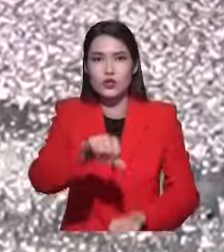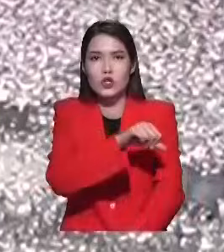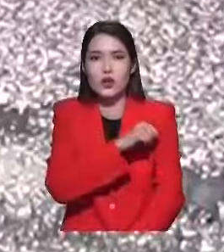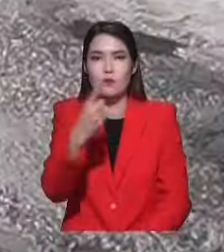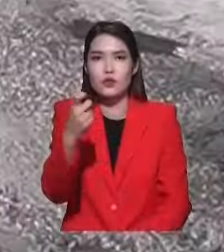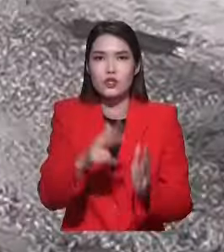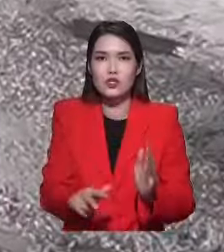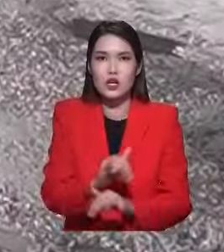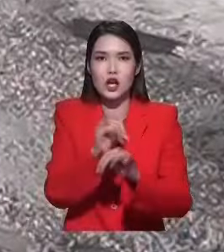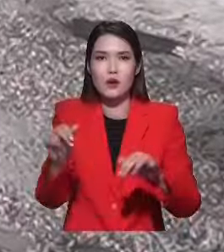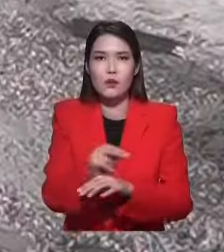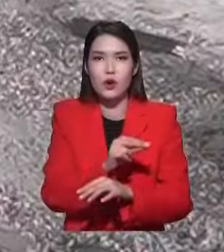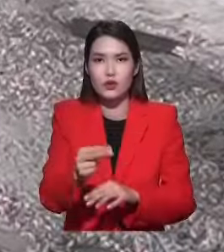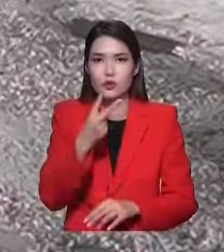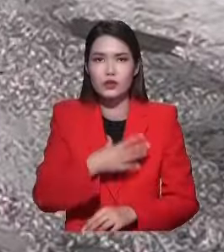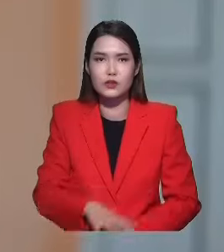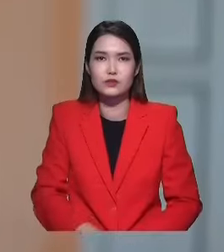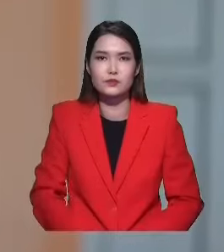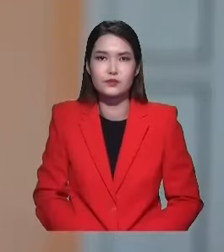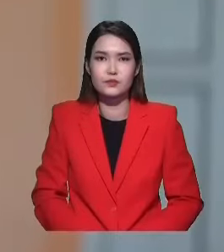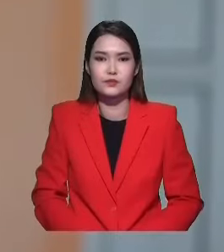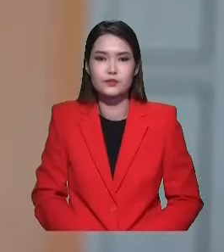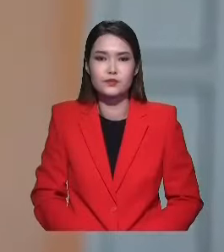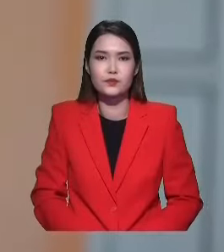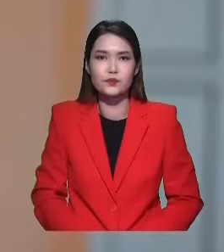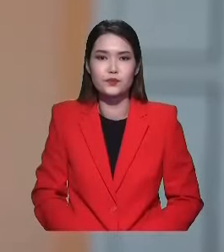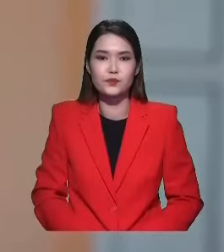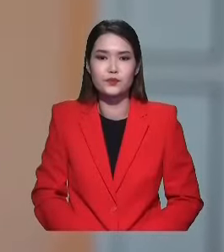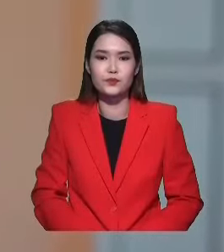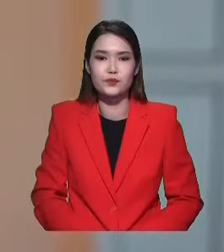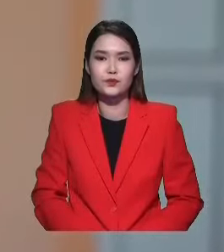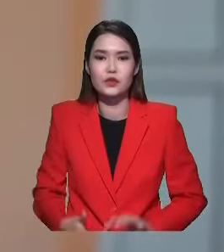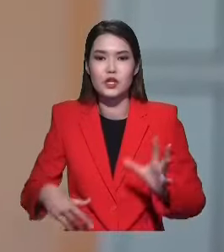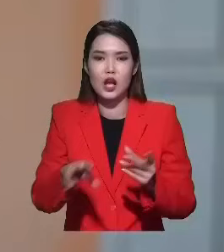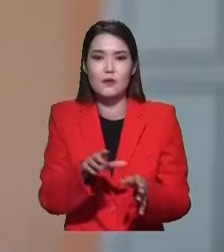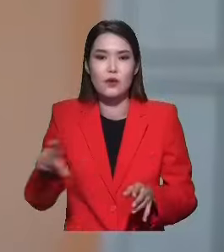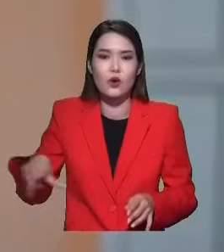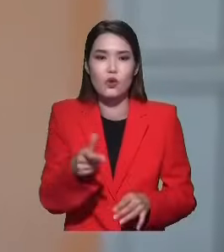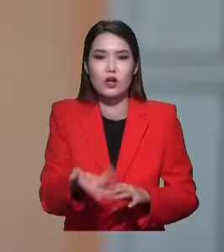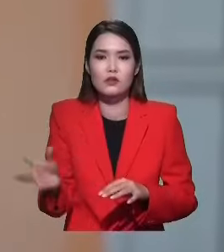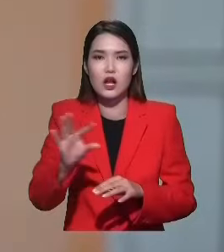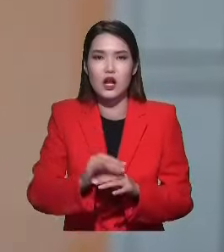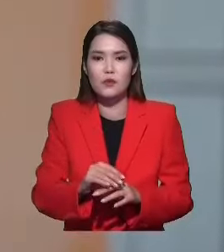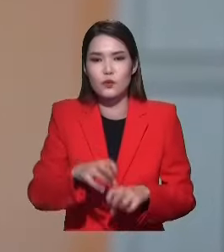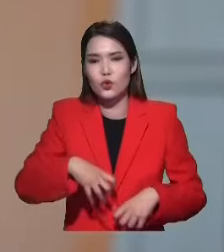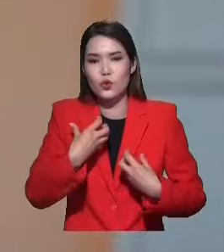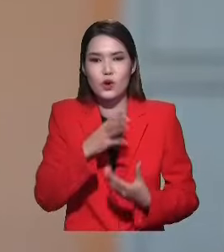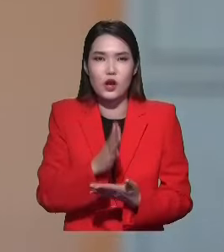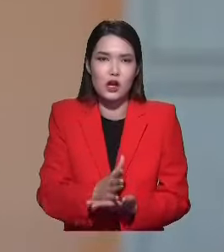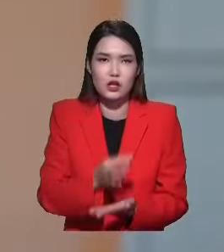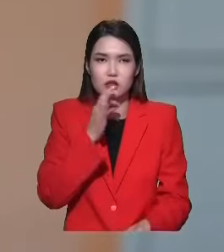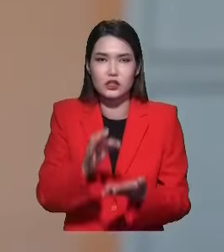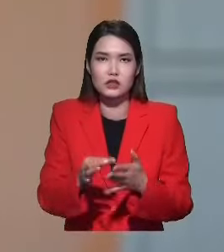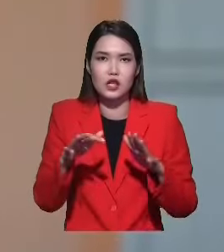180-нен астамы жөндеу көрмеген. Мен 1-2 жылдың ішінде сол жолдардың бәрі жөнделеді деген әйтеуір жауап беріп отыр.